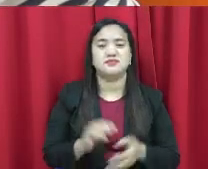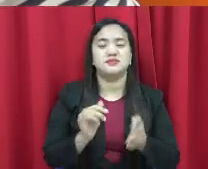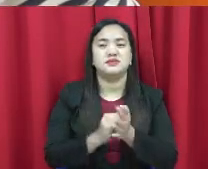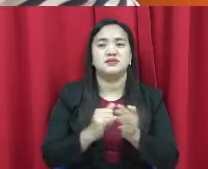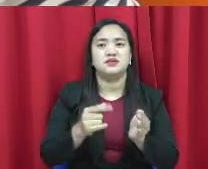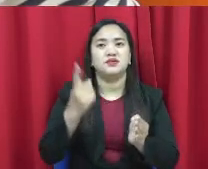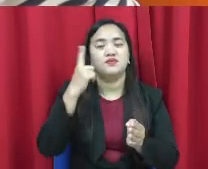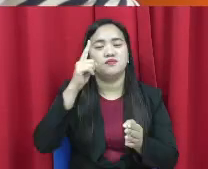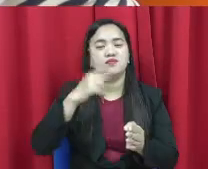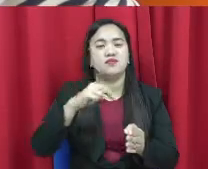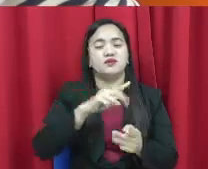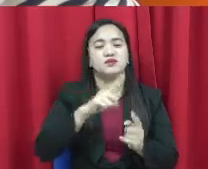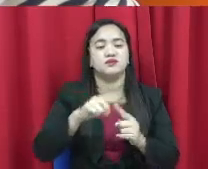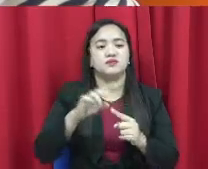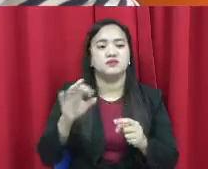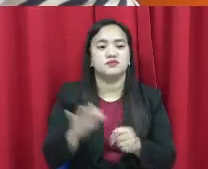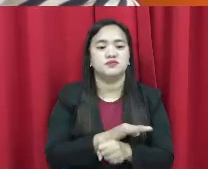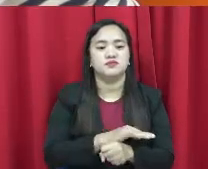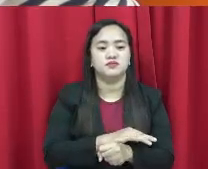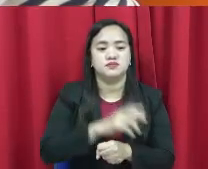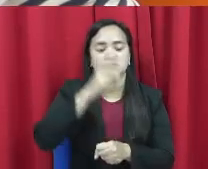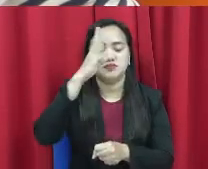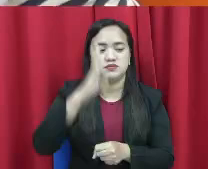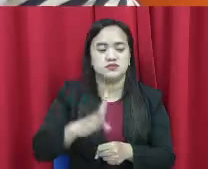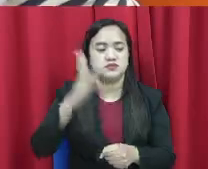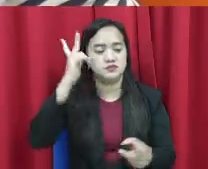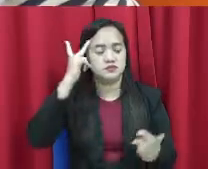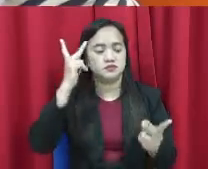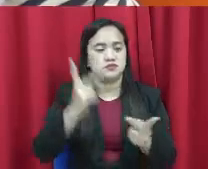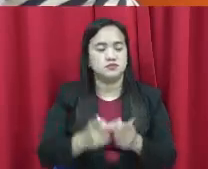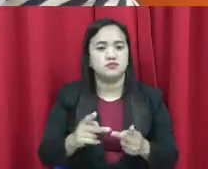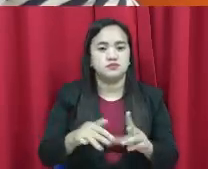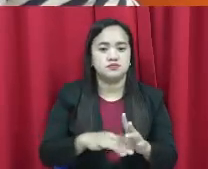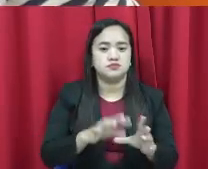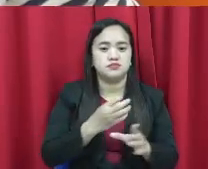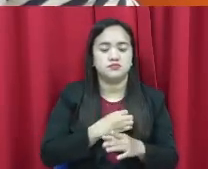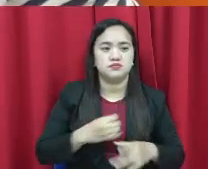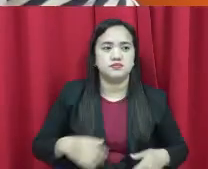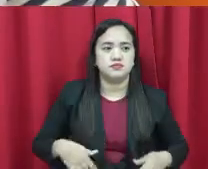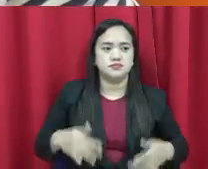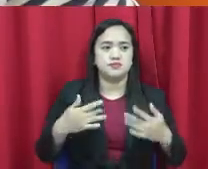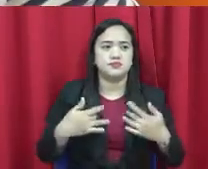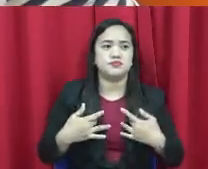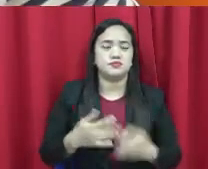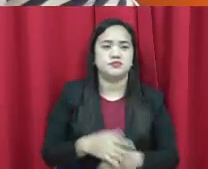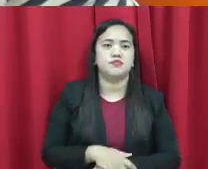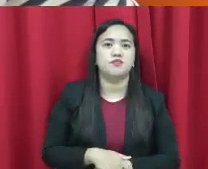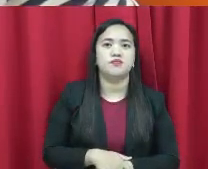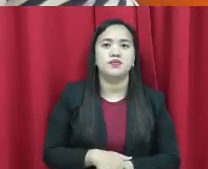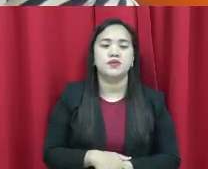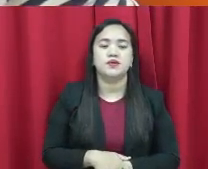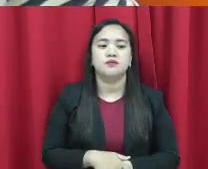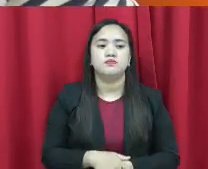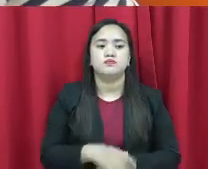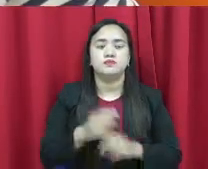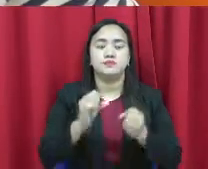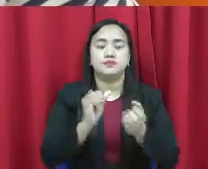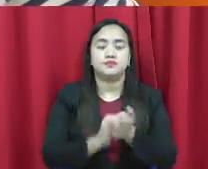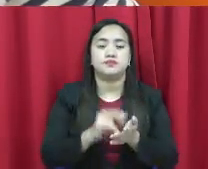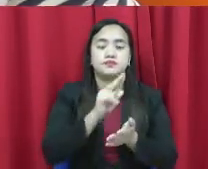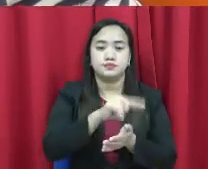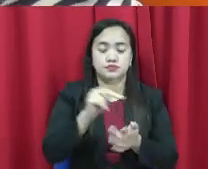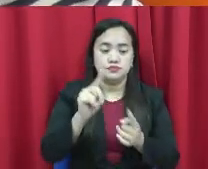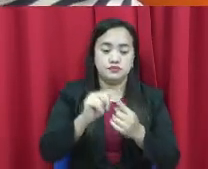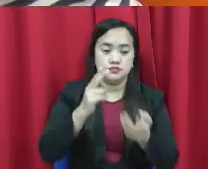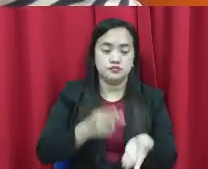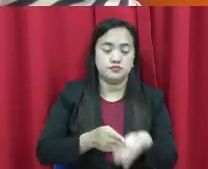yung purpose ng Panginoon sa amin pong buhay saas sa pamilya so Talagang dapat ay Magtulungan po